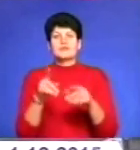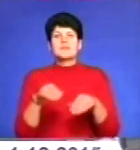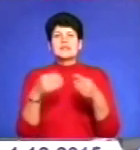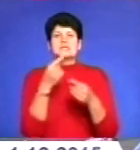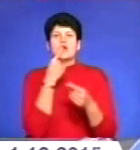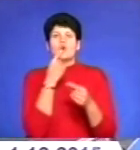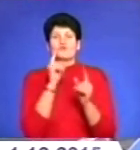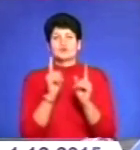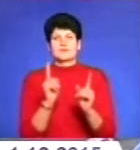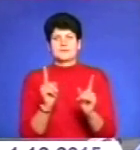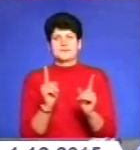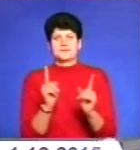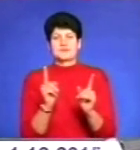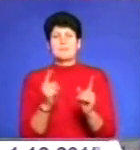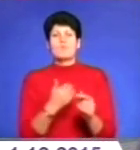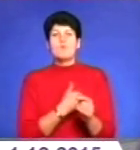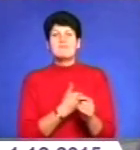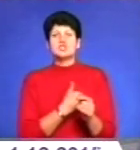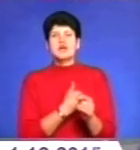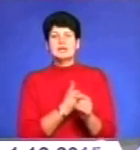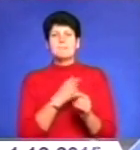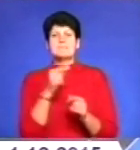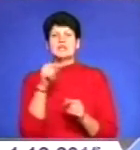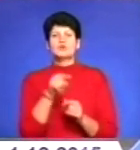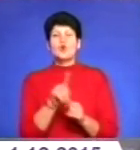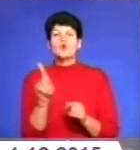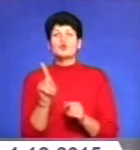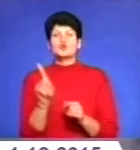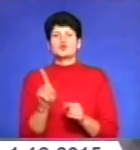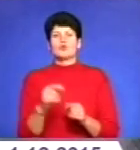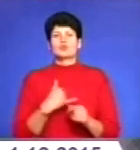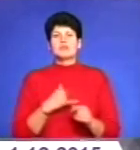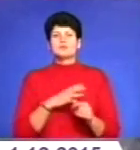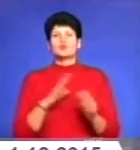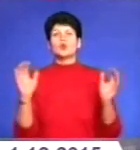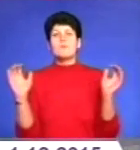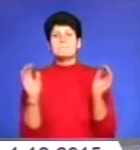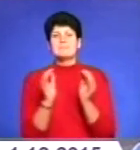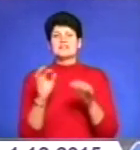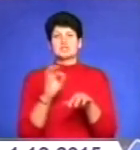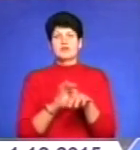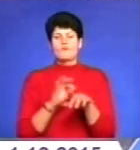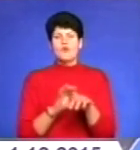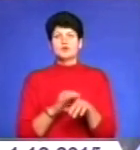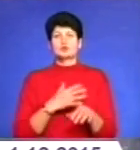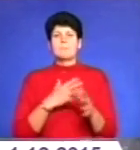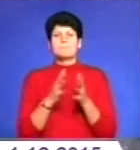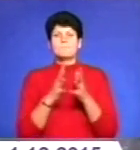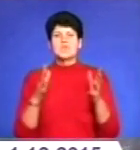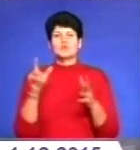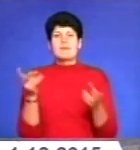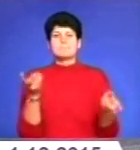кров'ю, наприклад. З побажаннями для того, щоб у нас ставало все менше хворих, щоб все більше людей